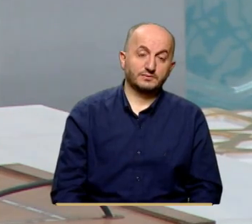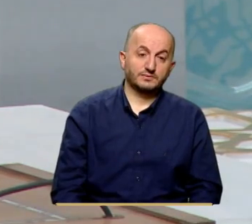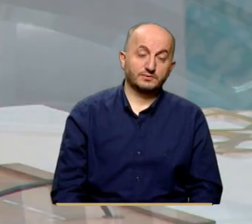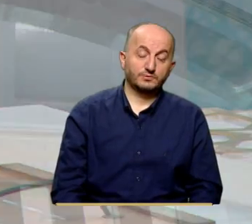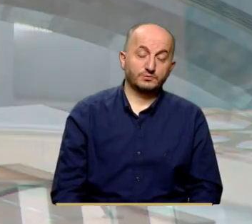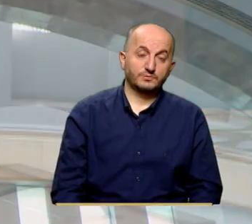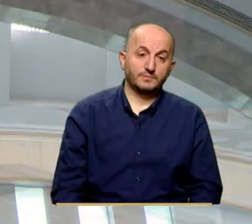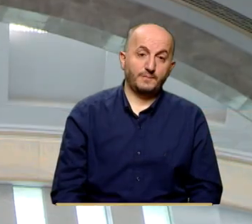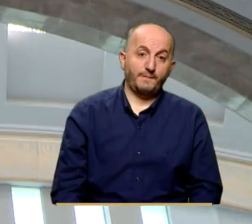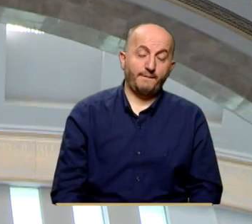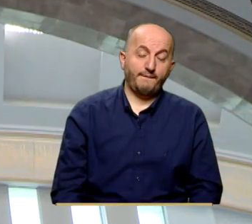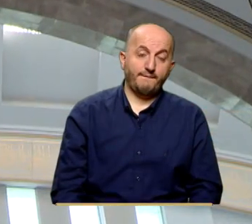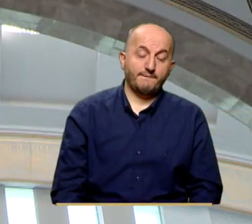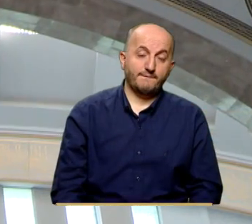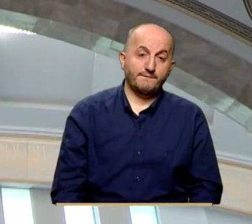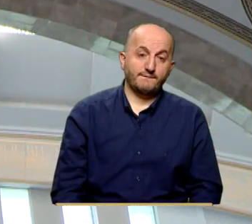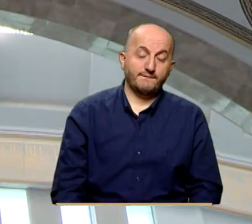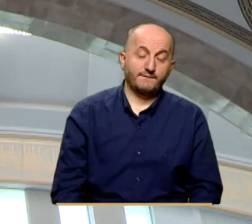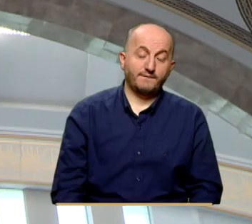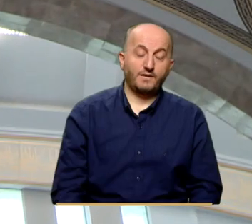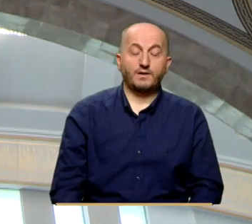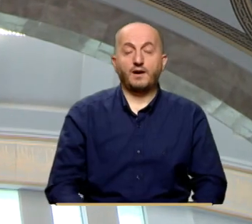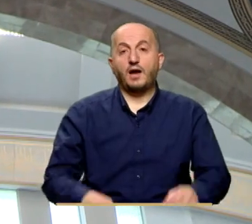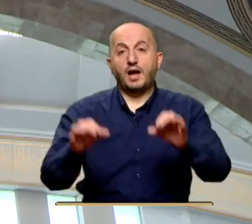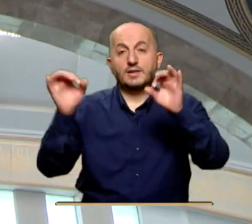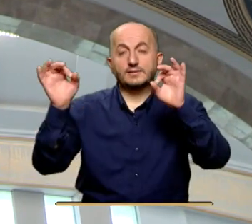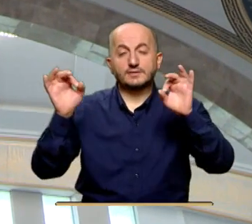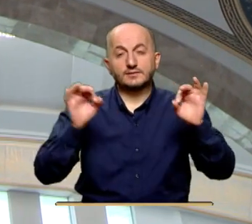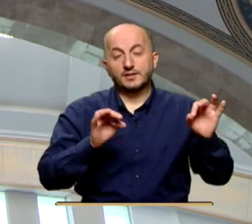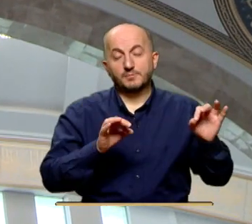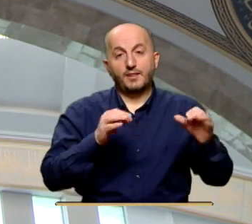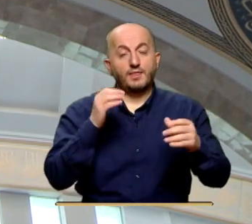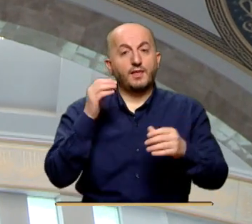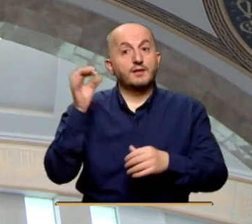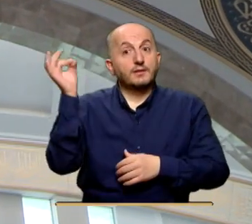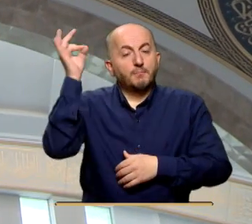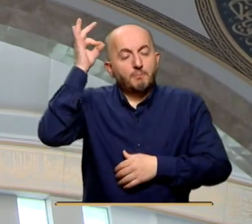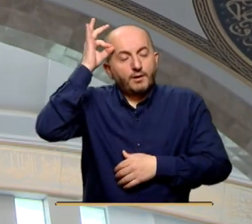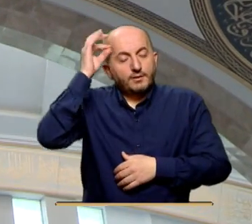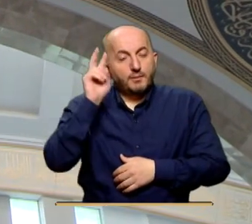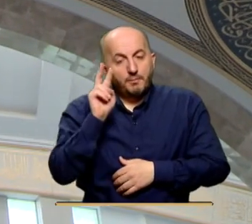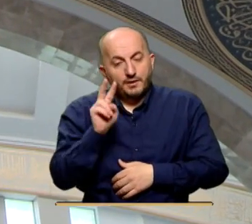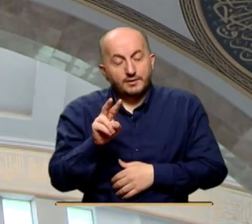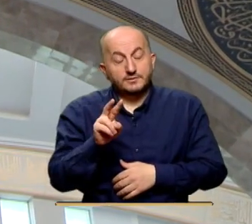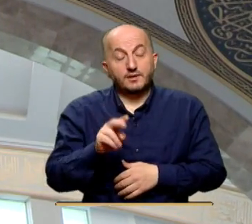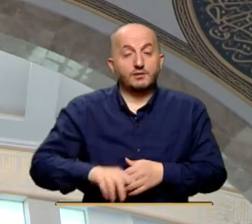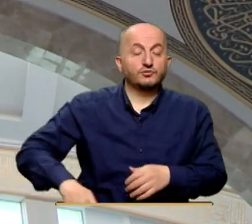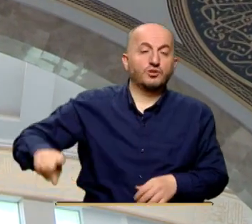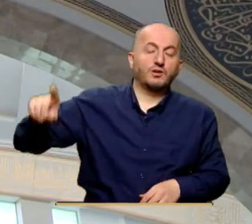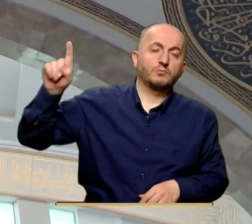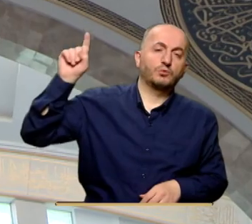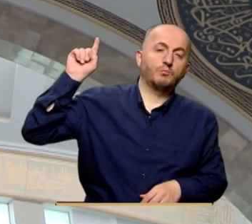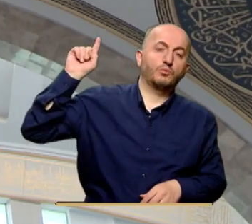وَلَاكِنْ لَا تَشْعُرُونَ. Ayeti kerimeye ibretle bakarsak, Cenab-ı Rabbul